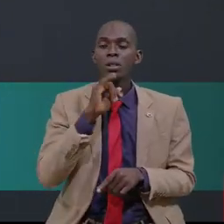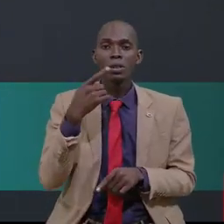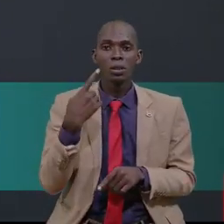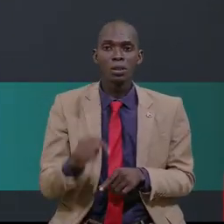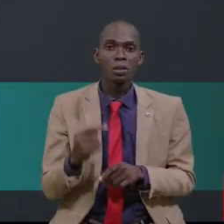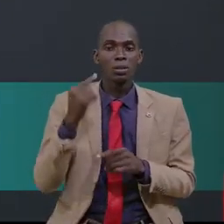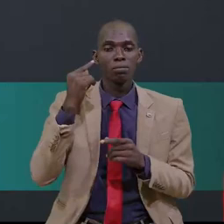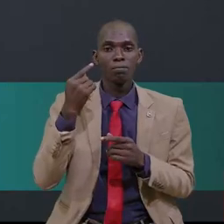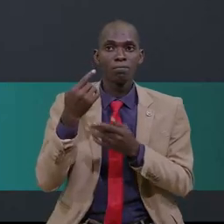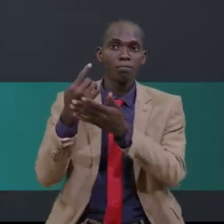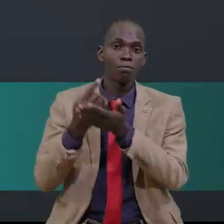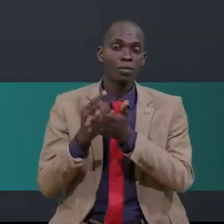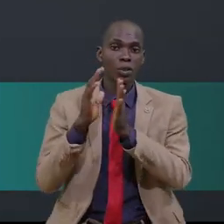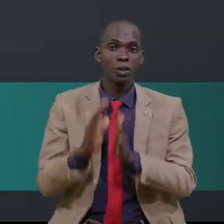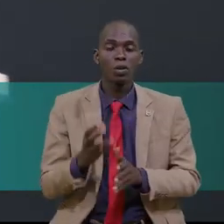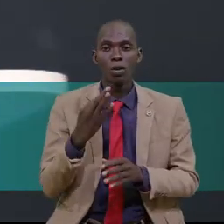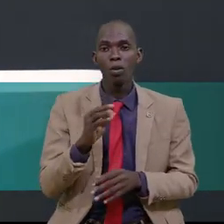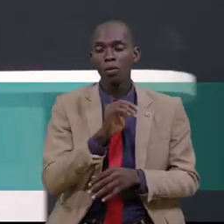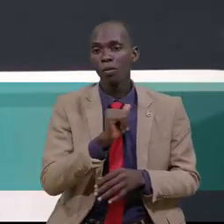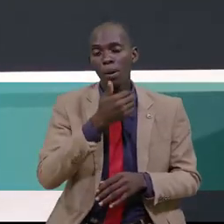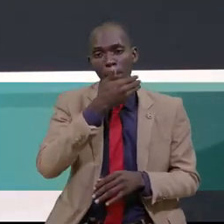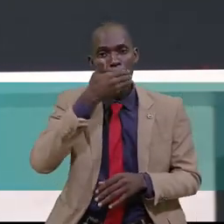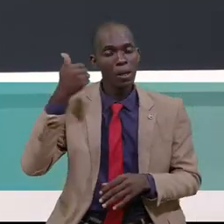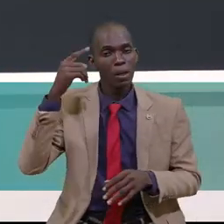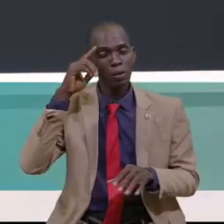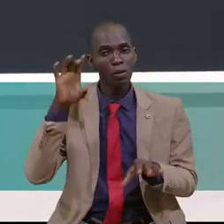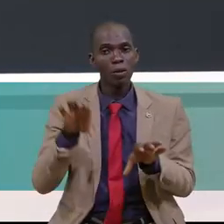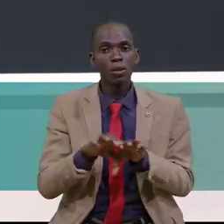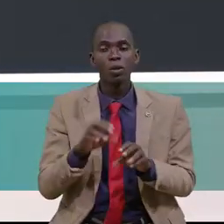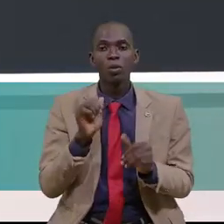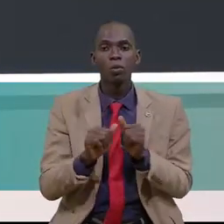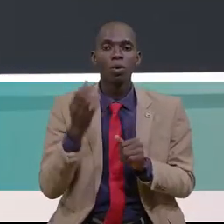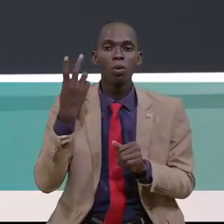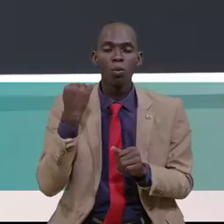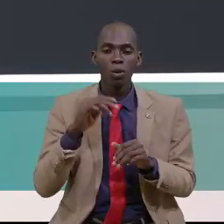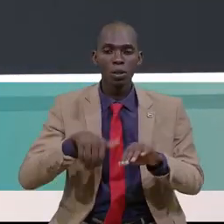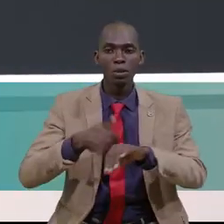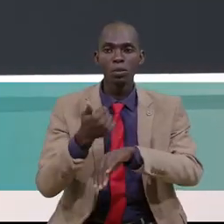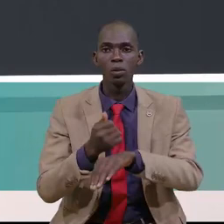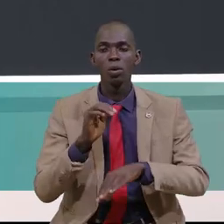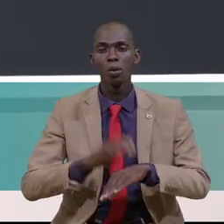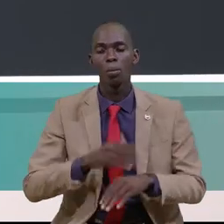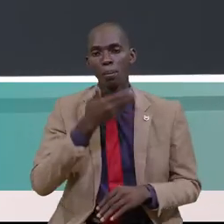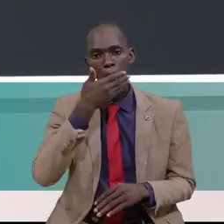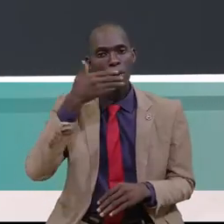d'une alliance plus excellente qui a été établie sur de meilleures